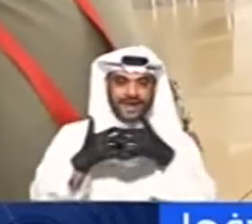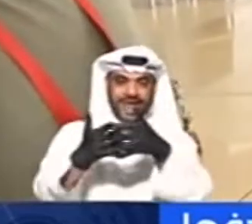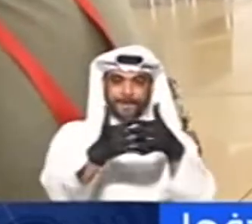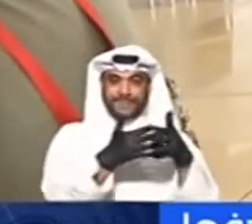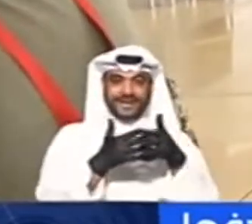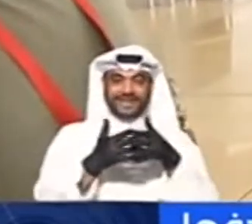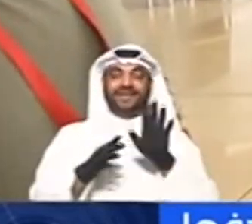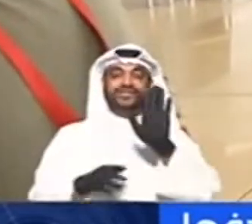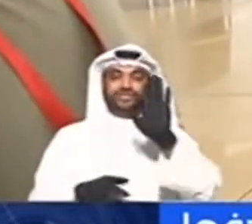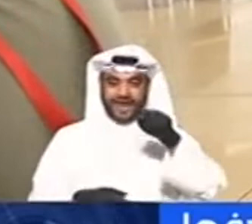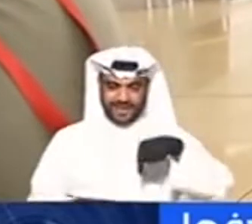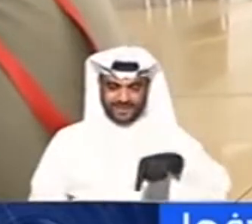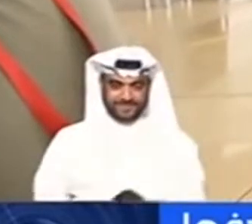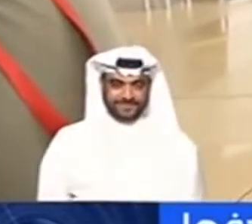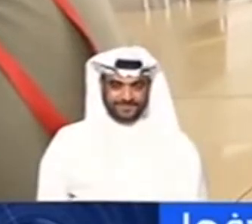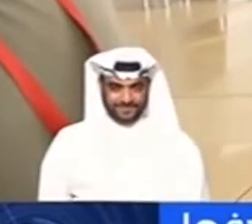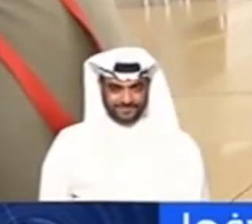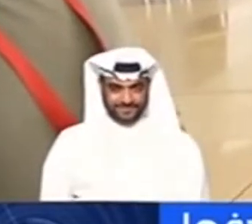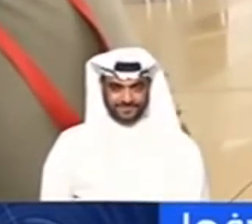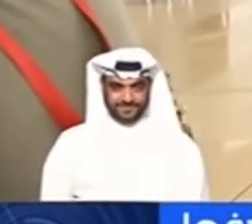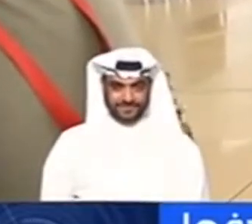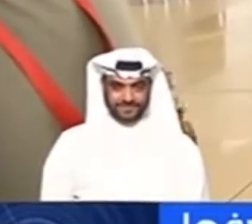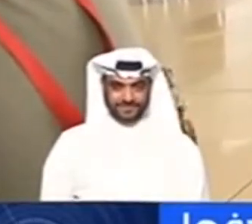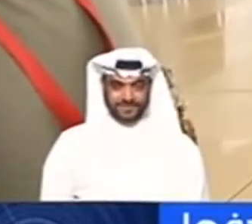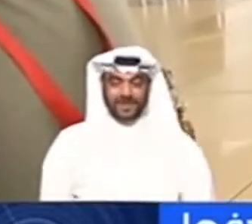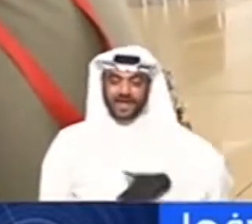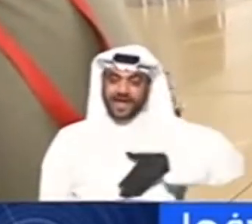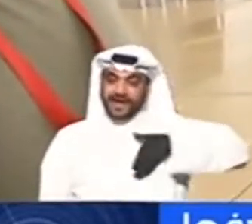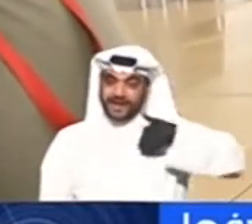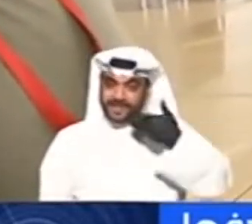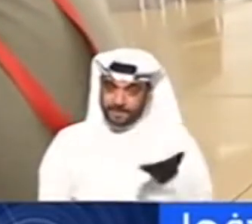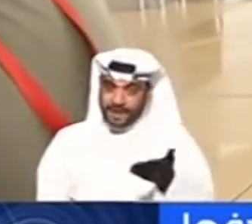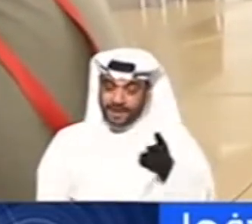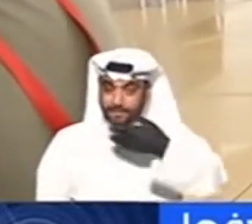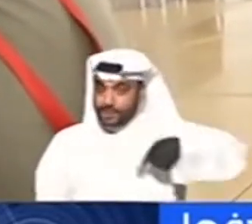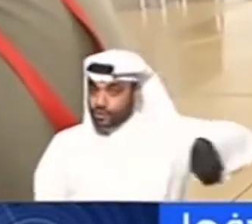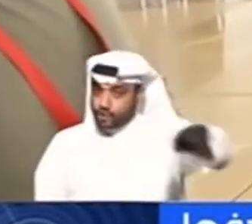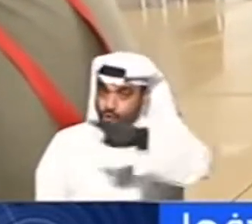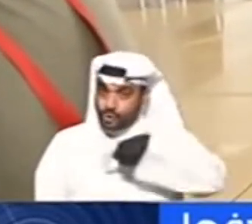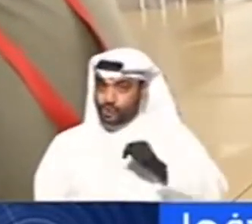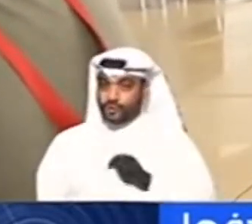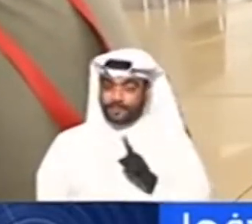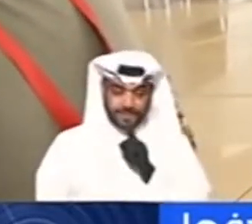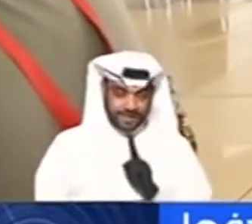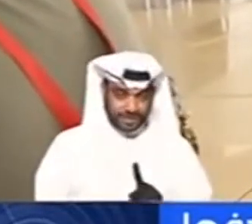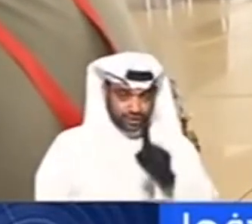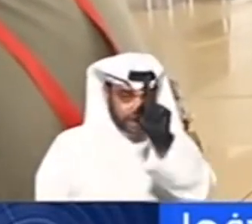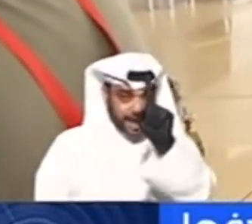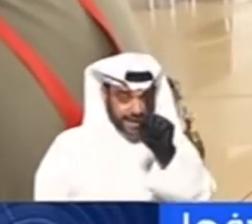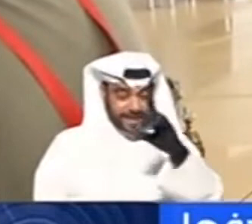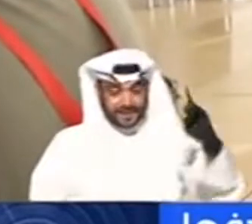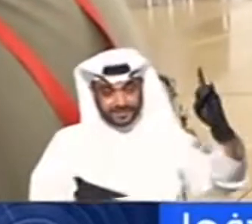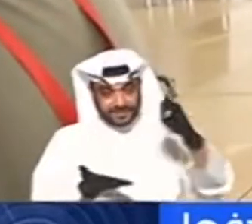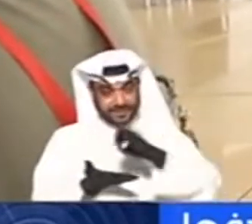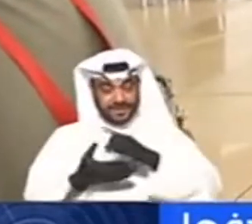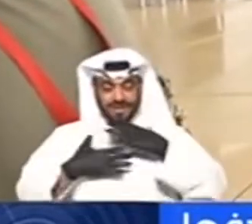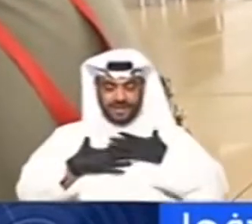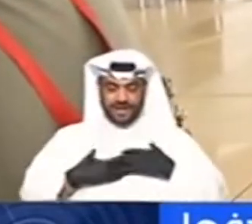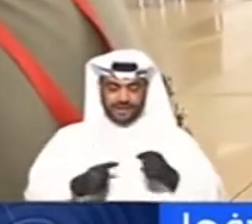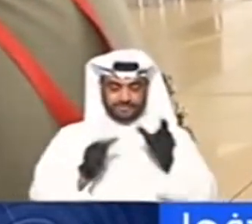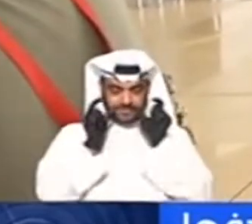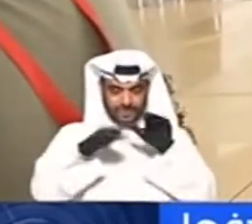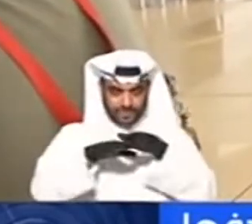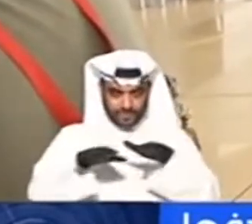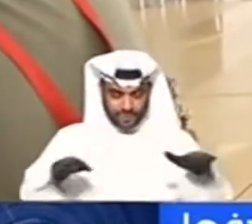المتحدة الأمريكية. نتمنى من الجميع إن شاء الله عودا آمنا